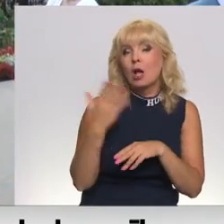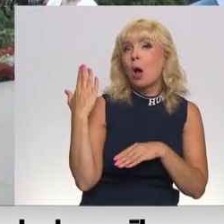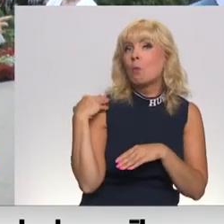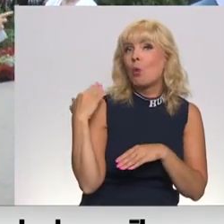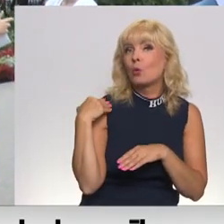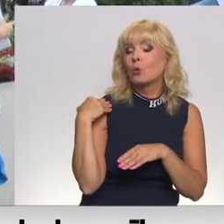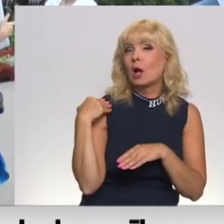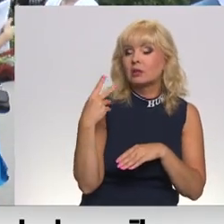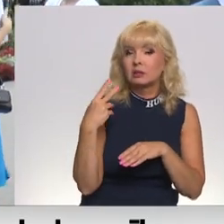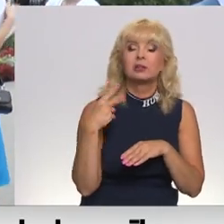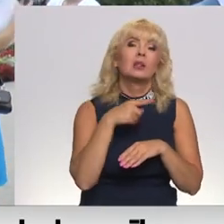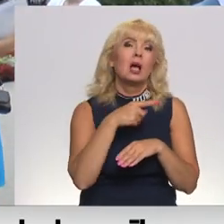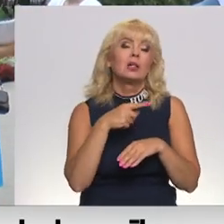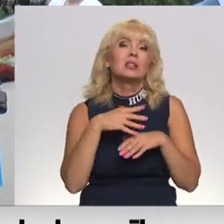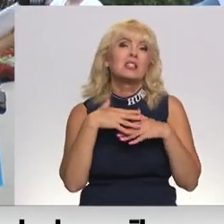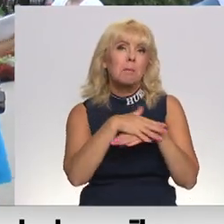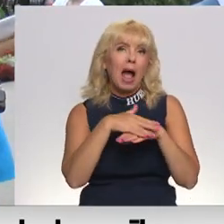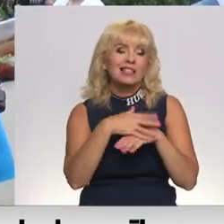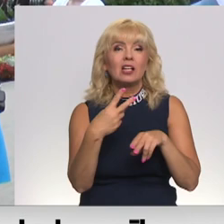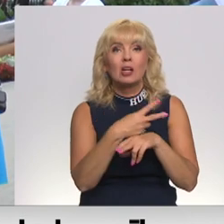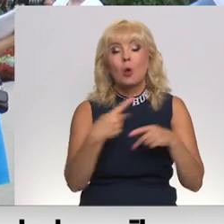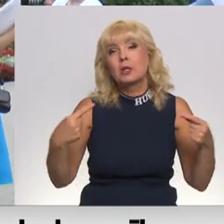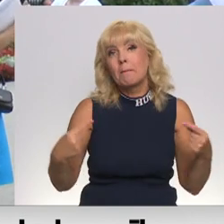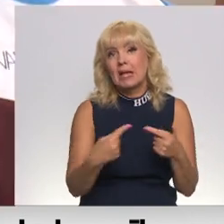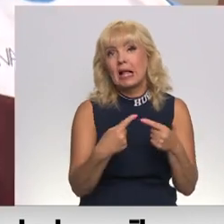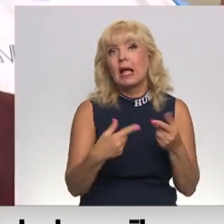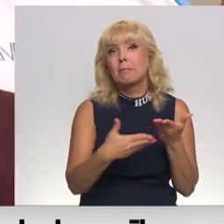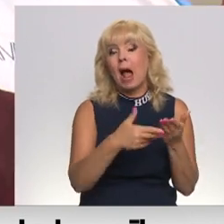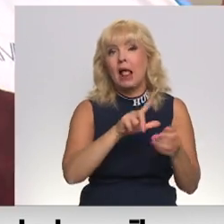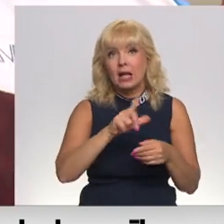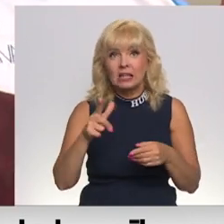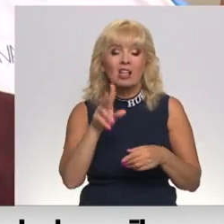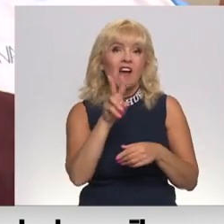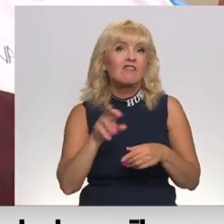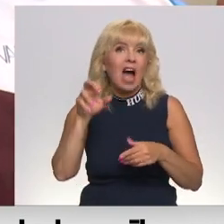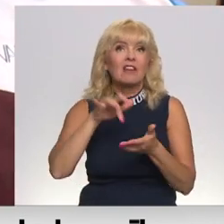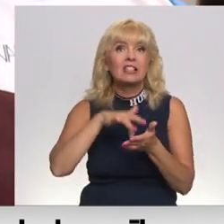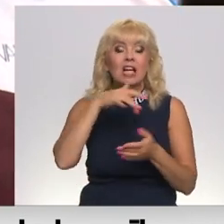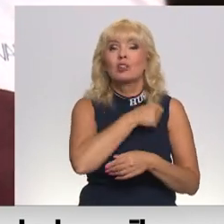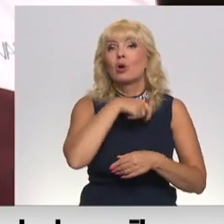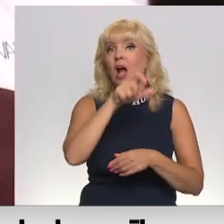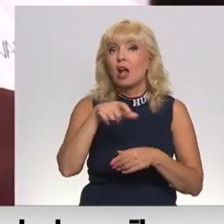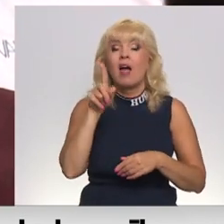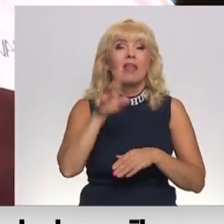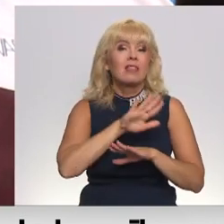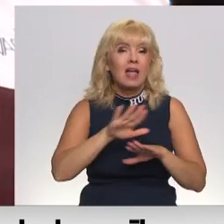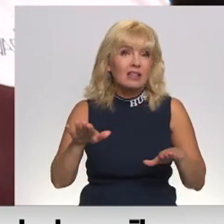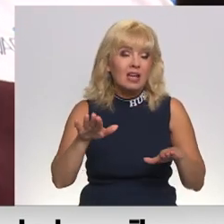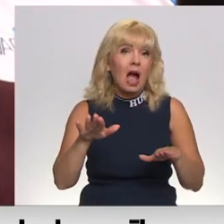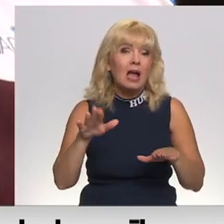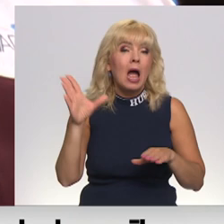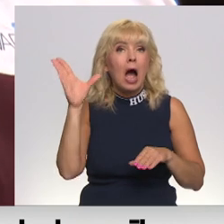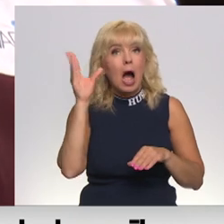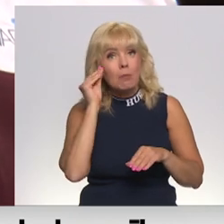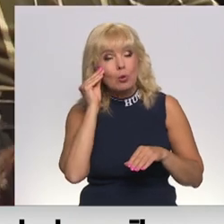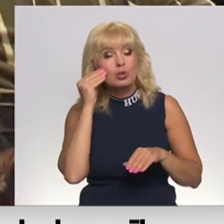smadzeņu bojājums un kuriem ir nepieciešams pielāgot palīgu līdzekļus. Vaivaru centrā karavīri ne tikai atgūst dzīvē